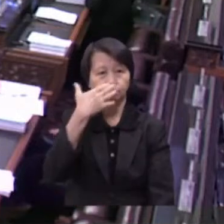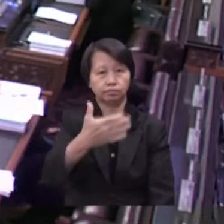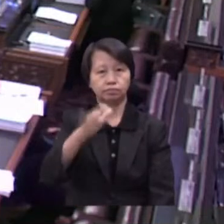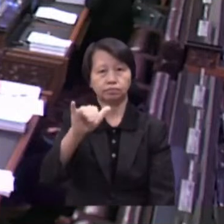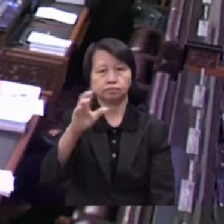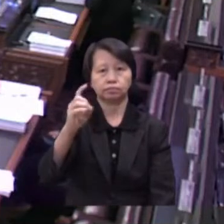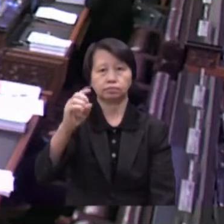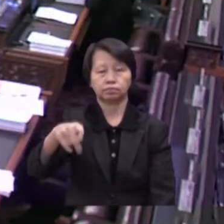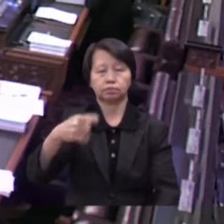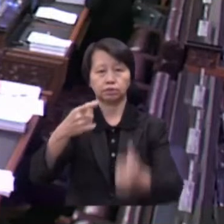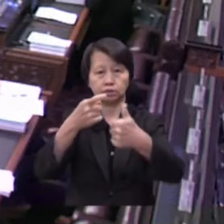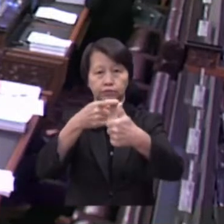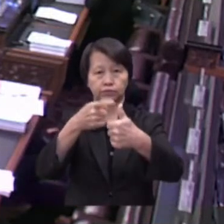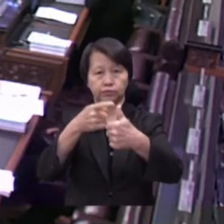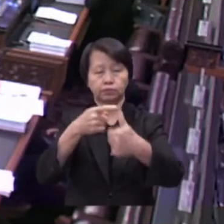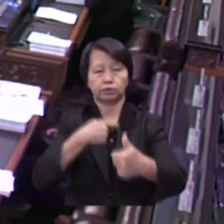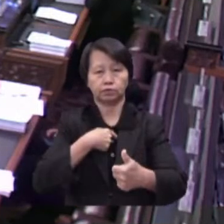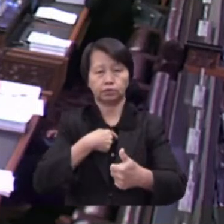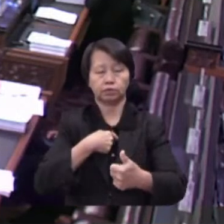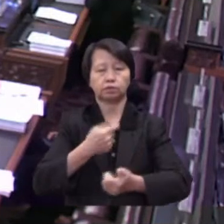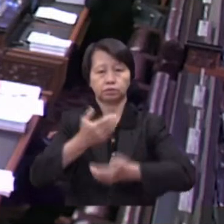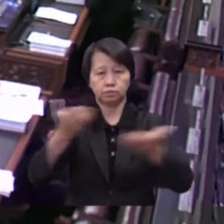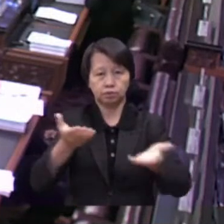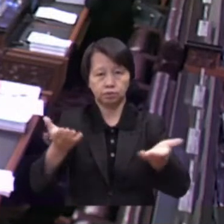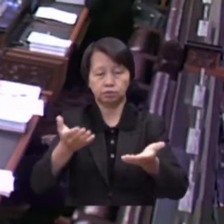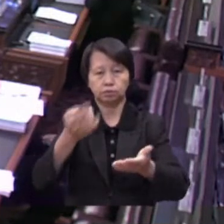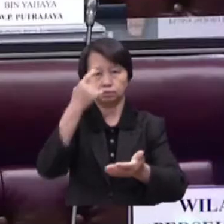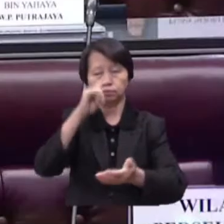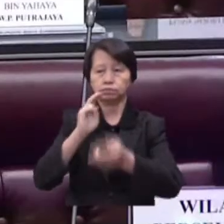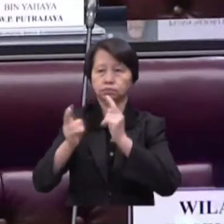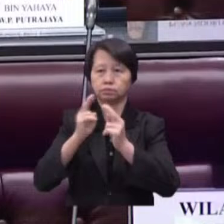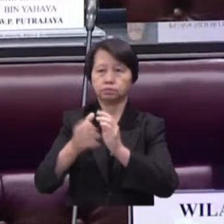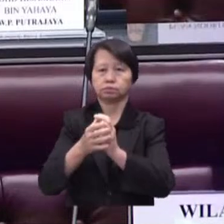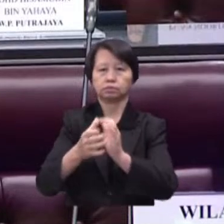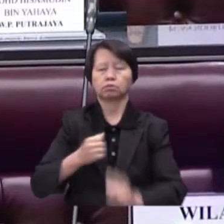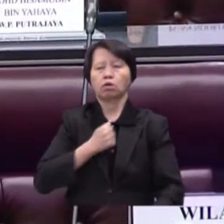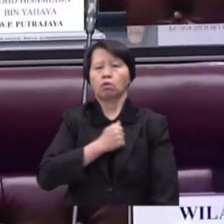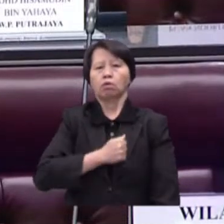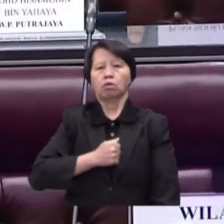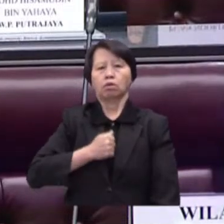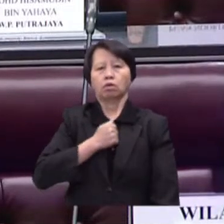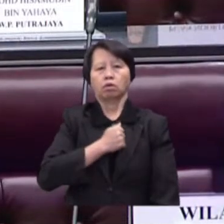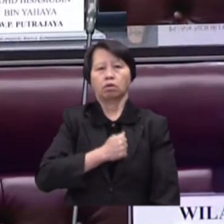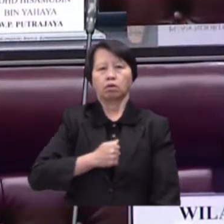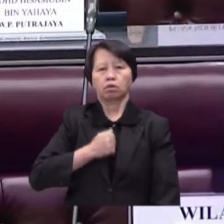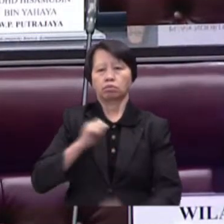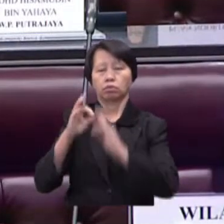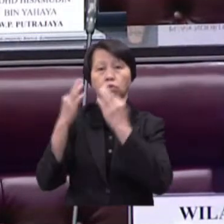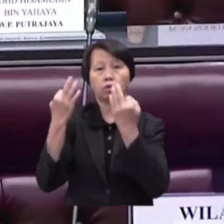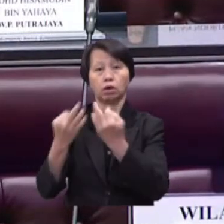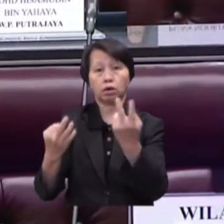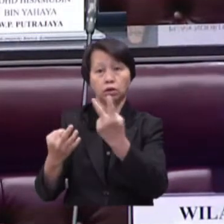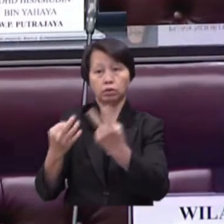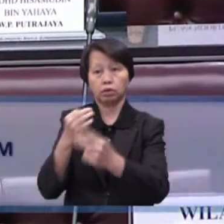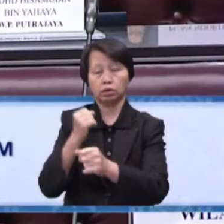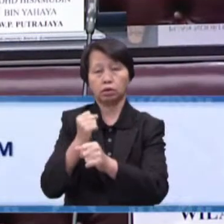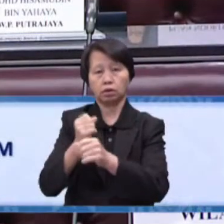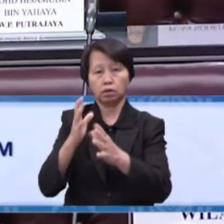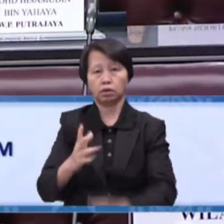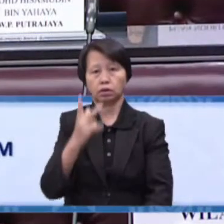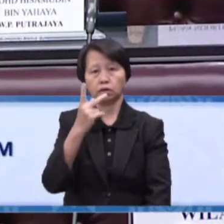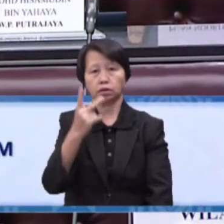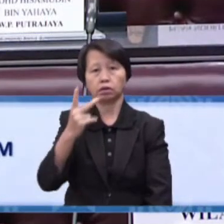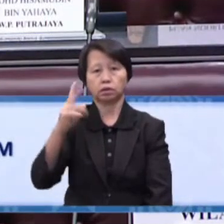pertama sekali saya mengambil kesempatan ini untuk mengucapkan salam takziah kepada keluarga kedua-dua warga kerja Kementerian